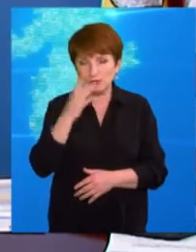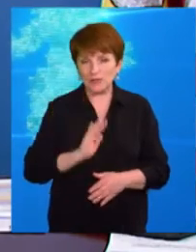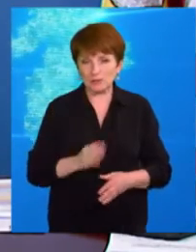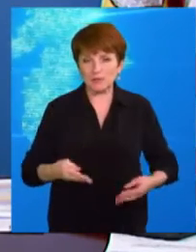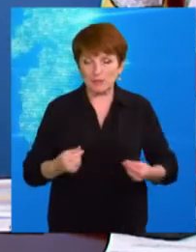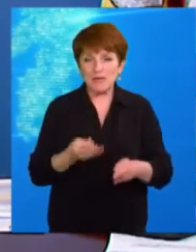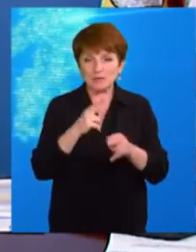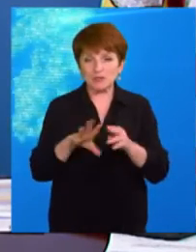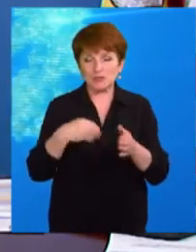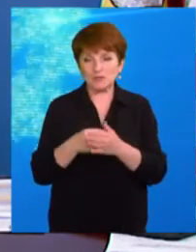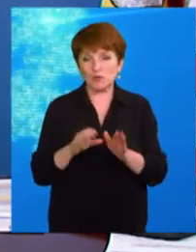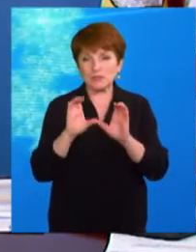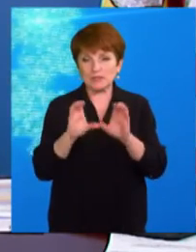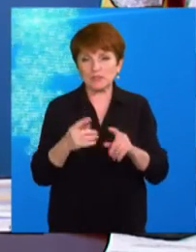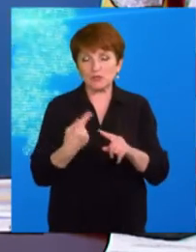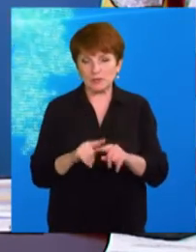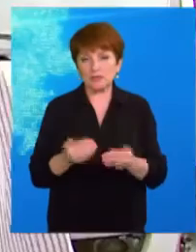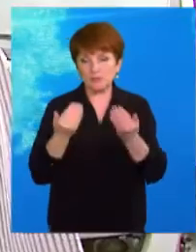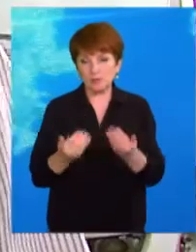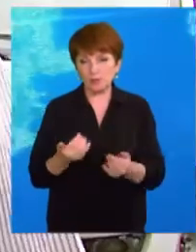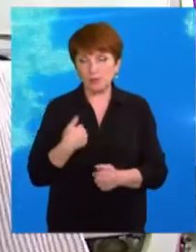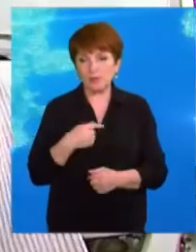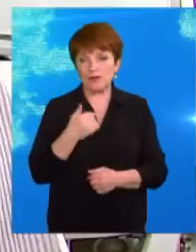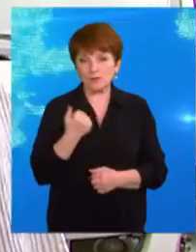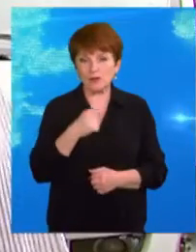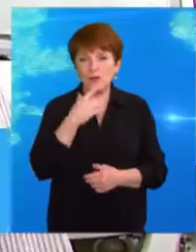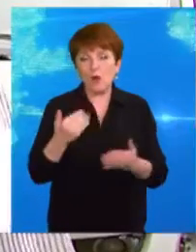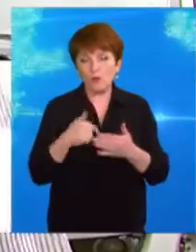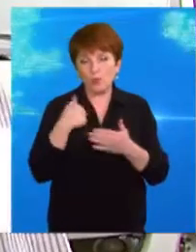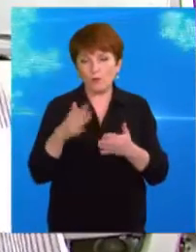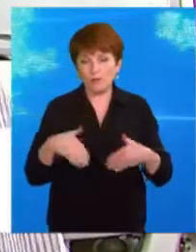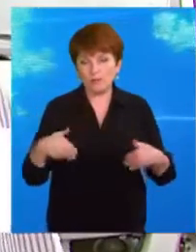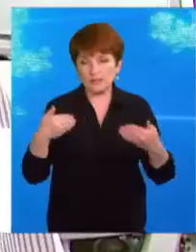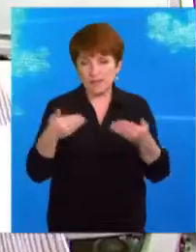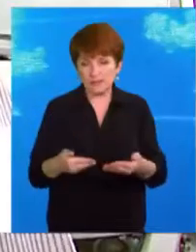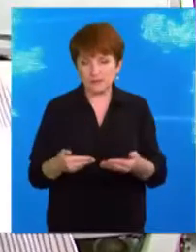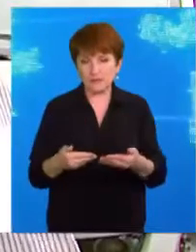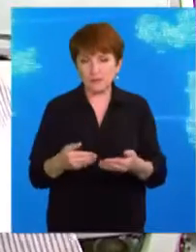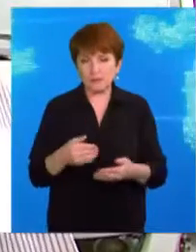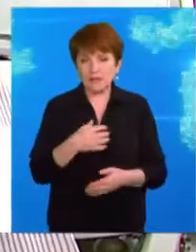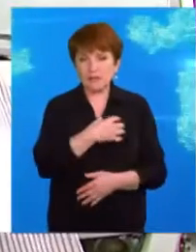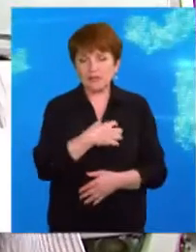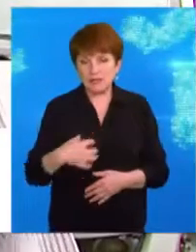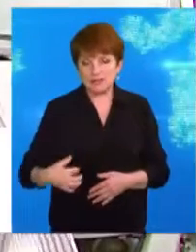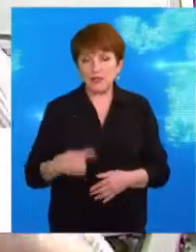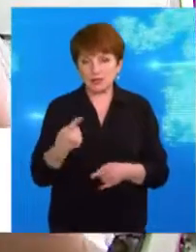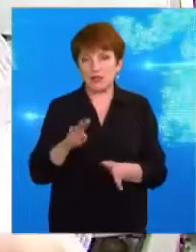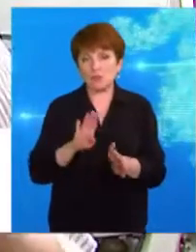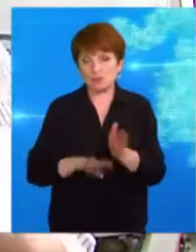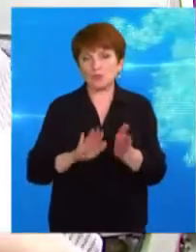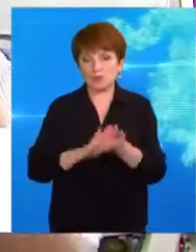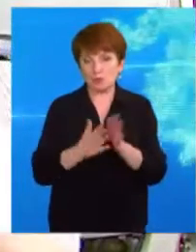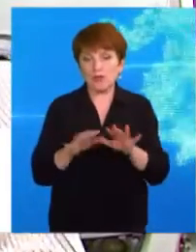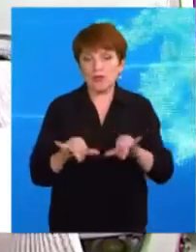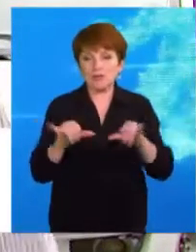свой статус. Об этом сегодня говорили. Новые инициативы Текслера, они, безусловно, просто